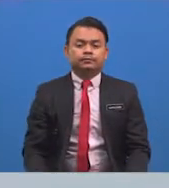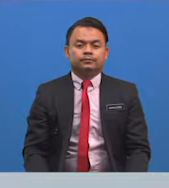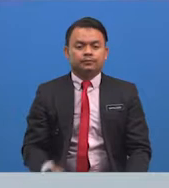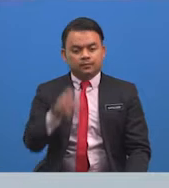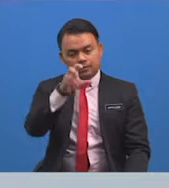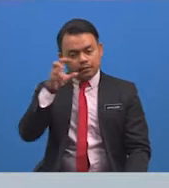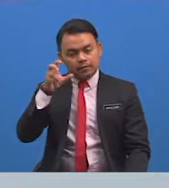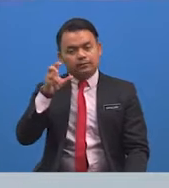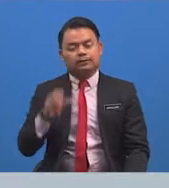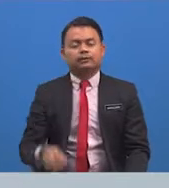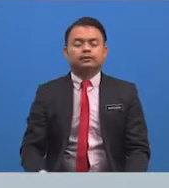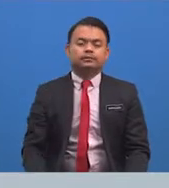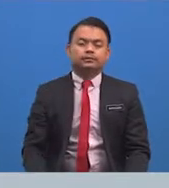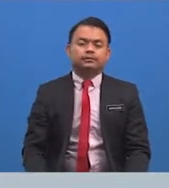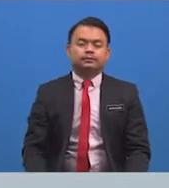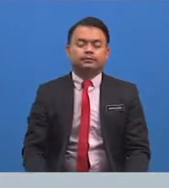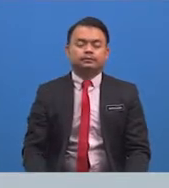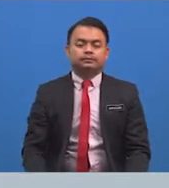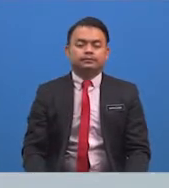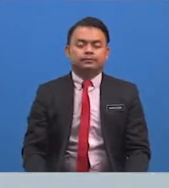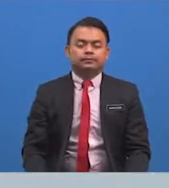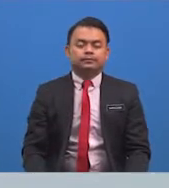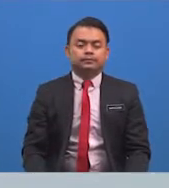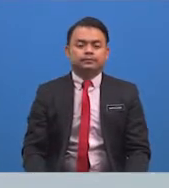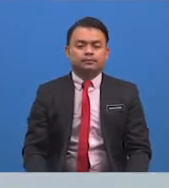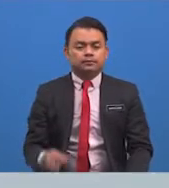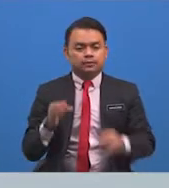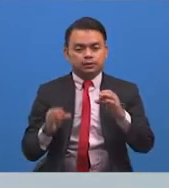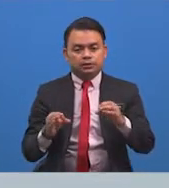menanggalkan plug daripada soket apabila tidak digunakan,